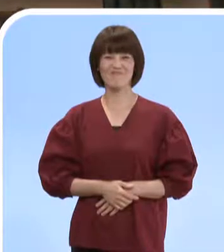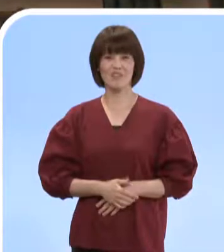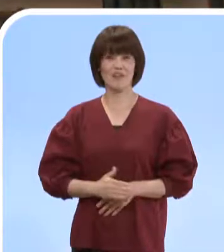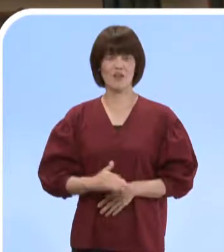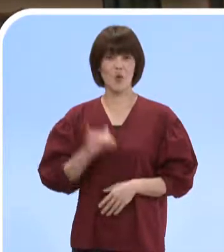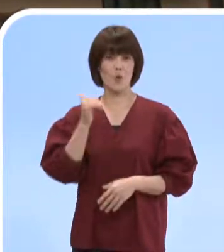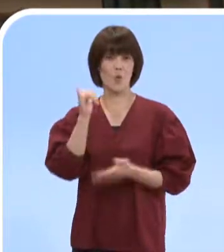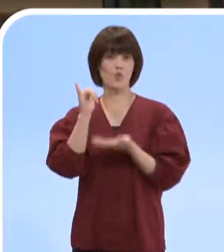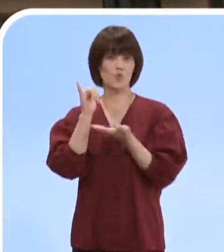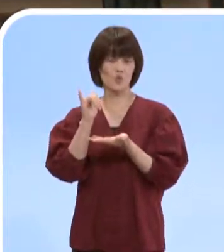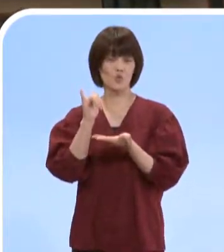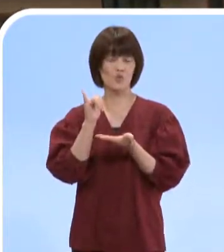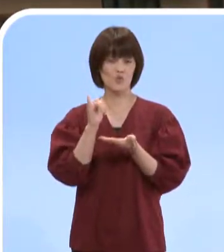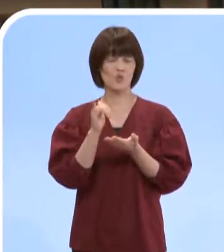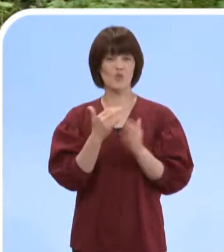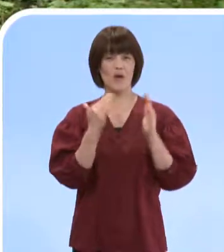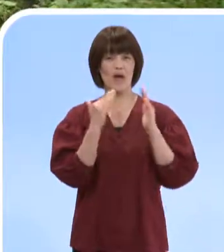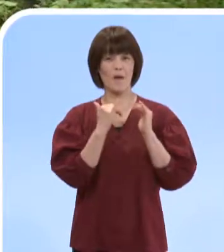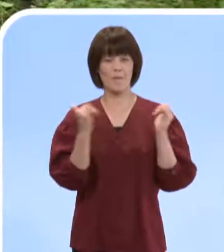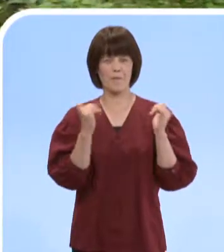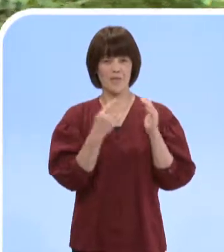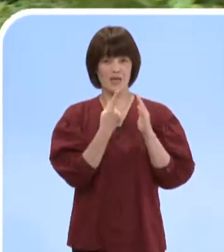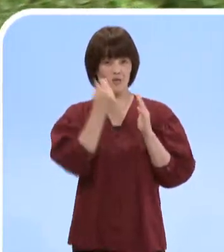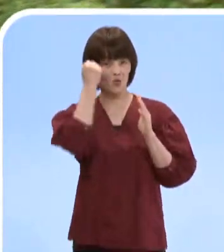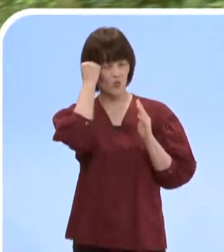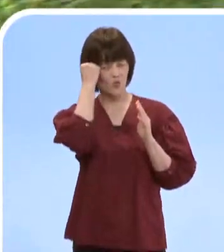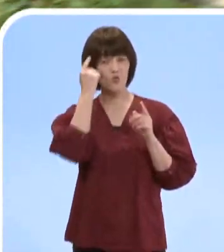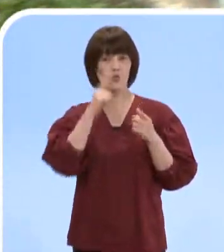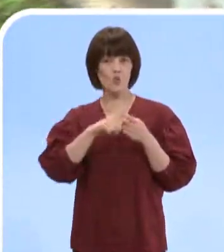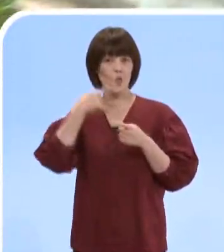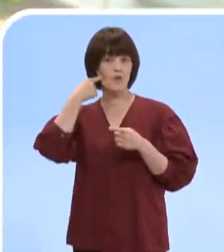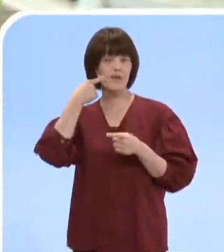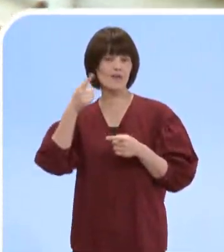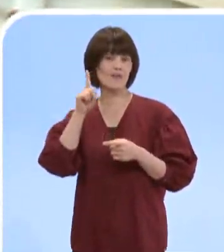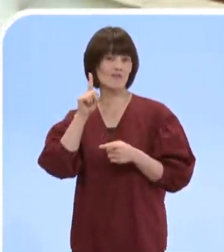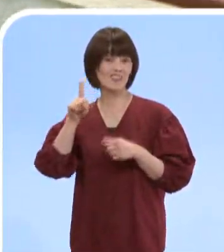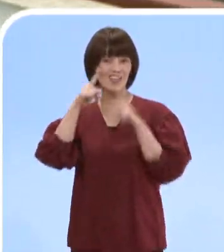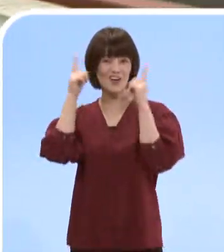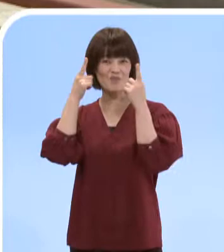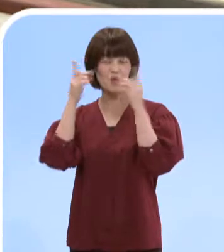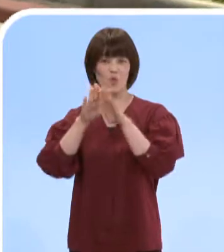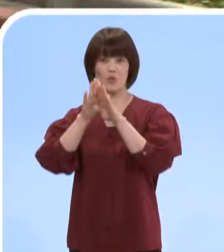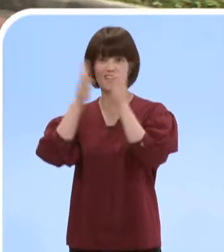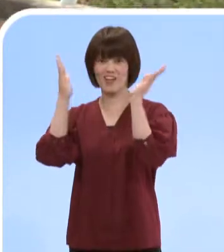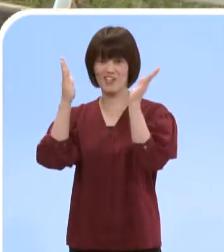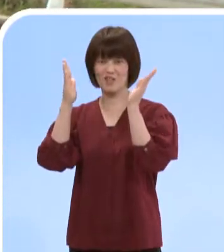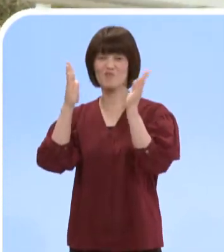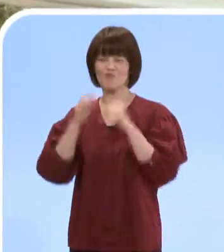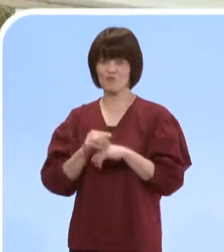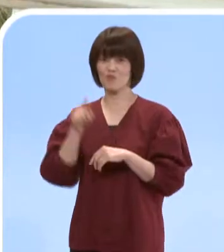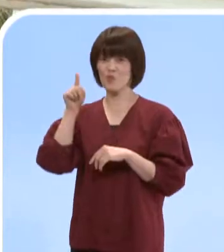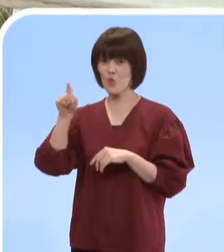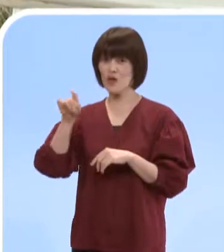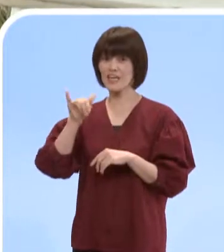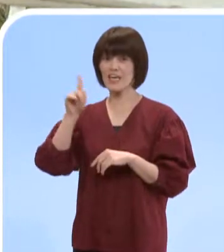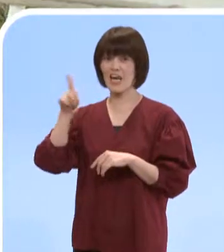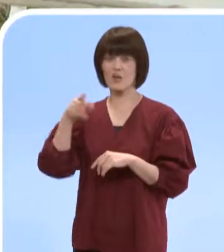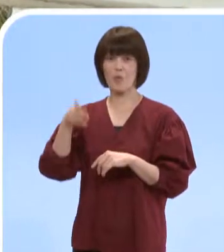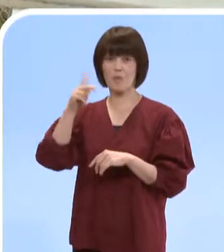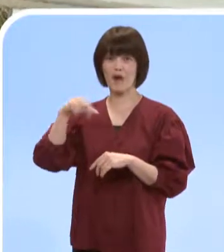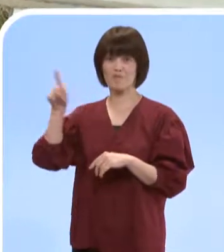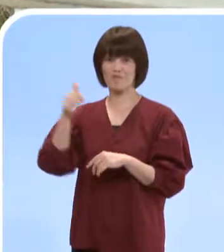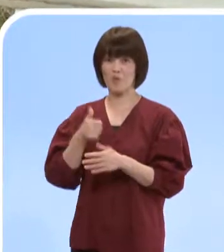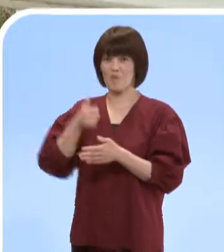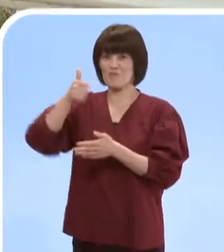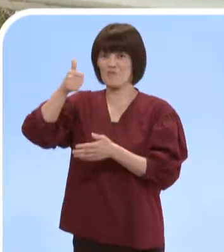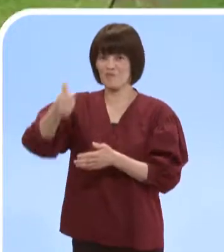高橋さんは民宿だけでなく一月に1回イベントを開催しています。そこに矢野パンも参加